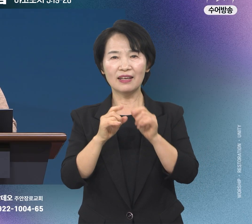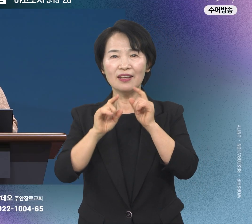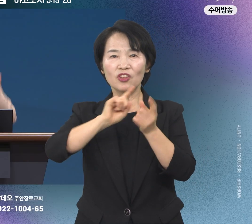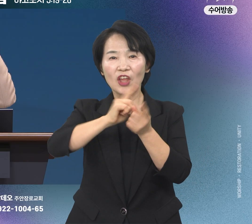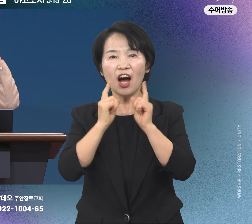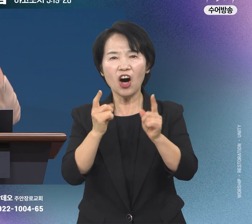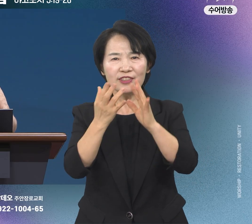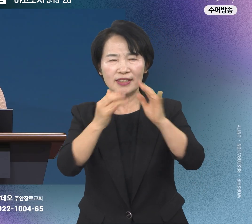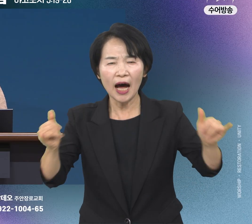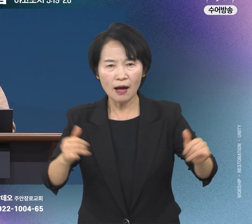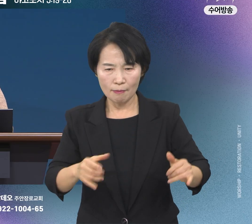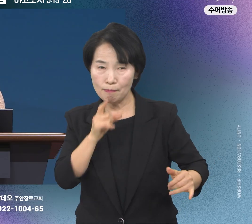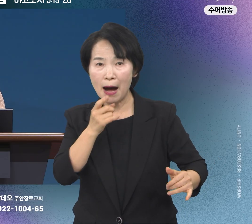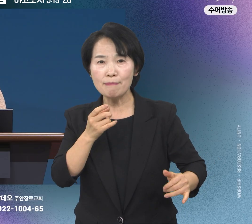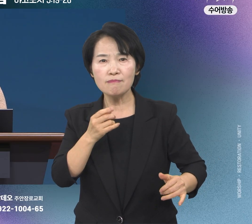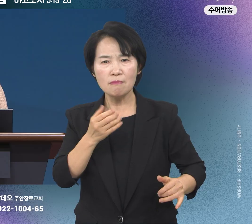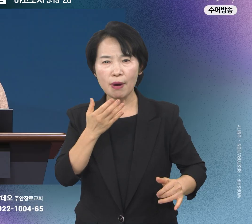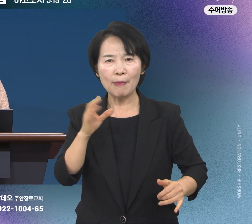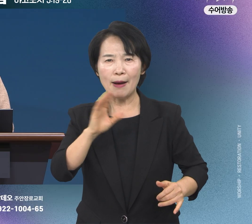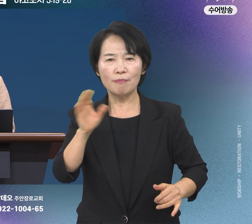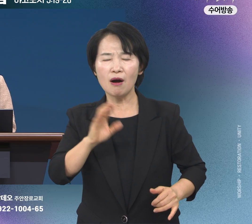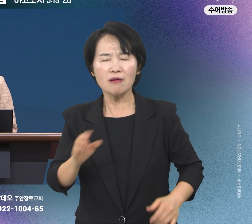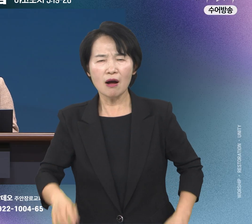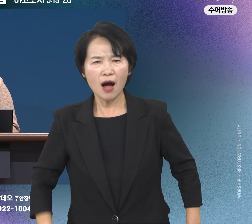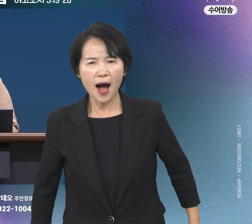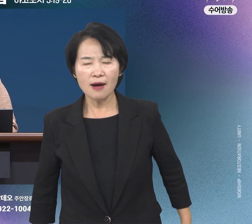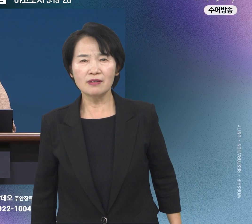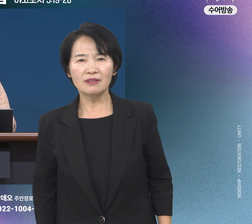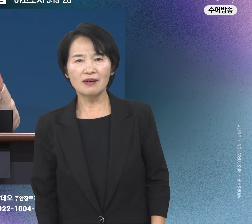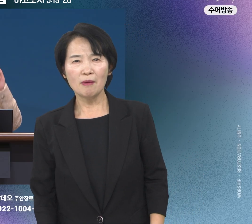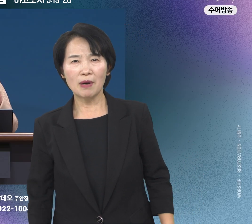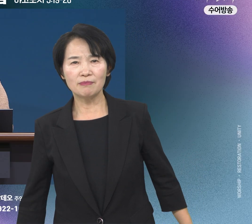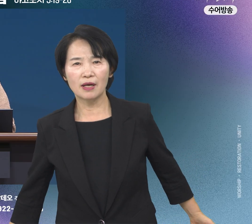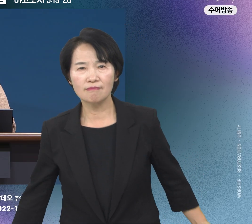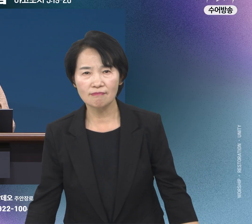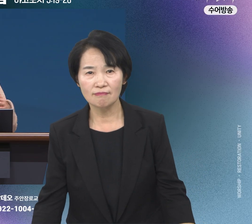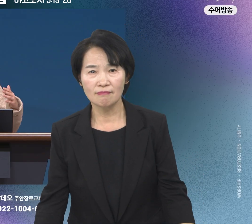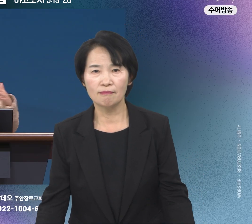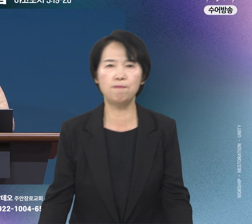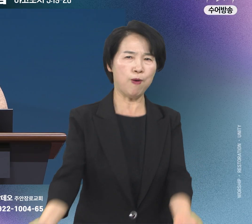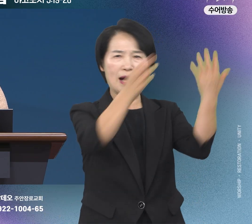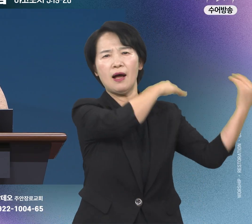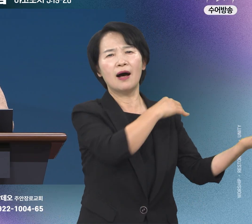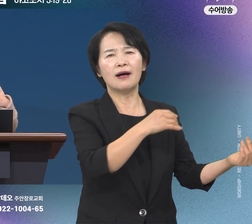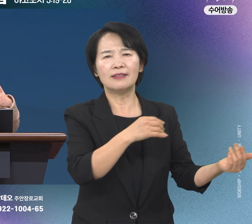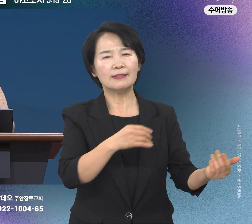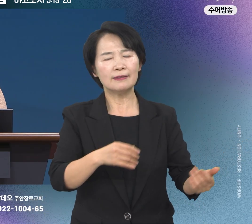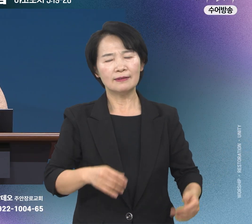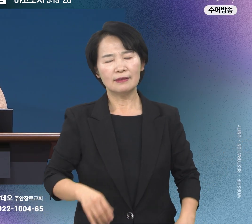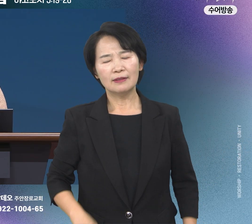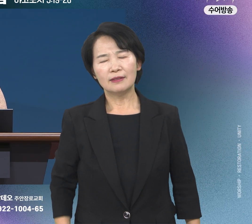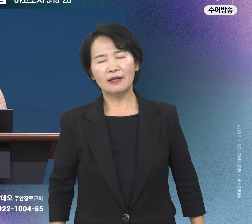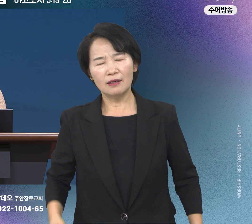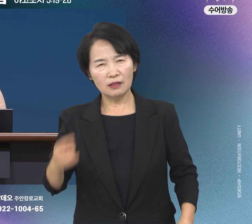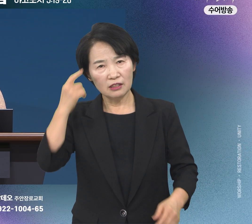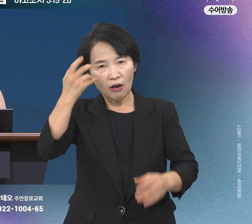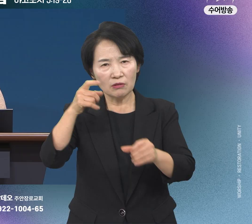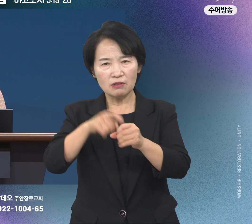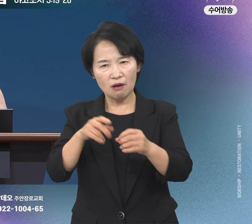있어? 나 밥 안 먹어! 하면서 책상을 뒤엎고 또다시 부모님과 영적 전쟁을